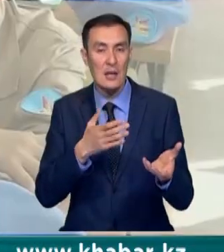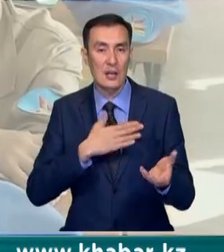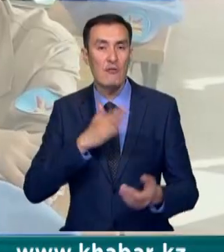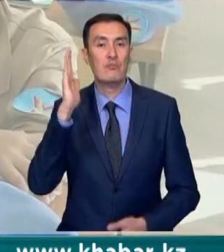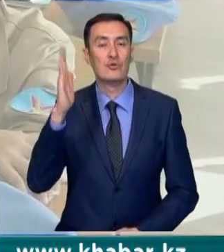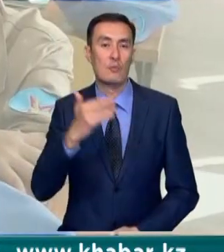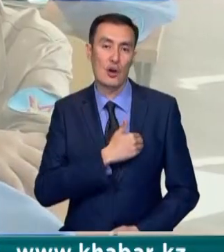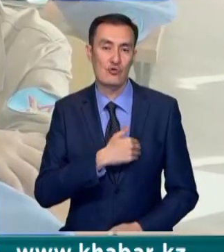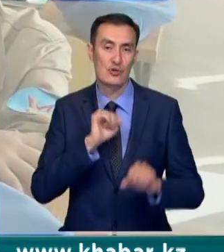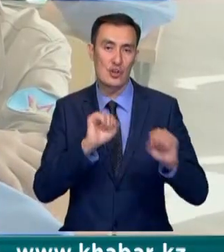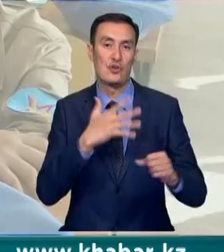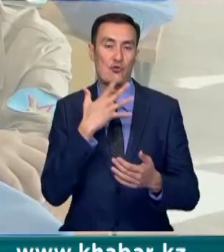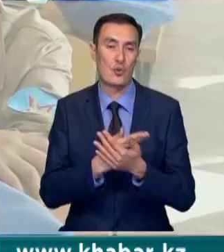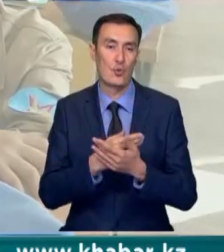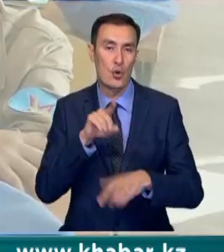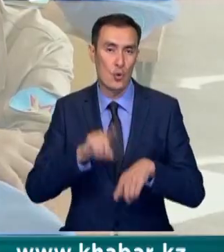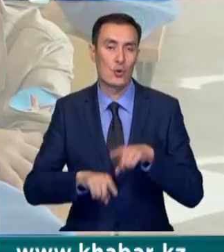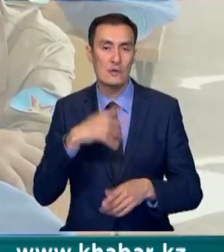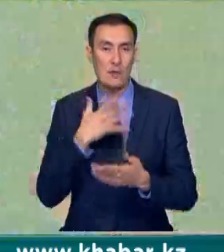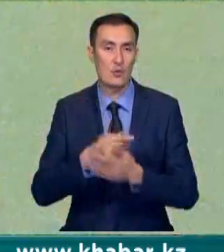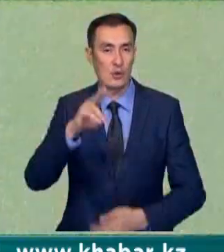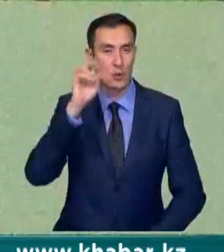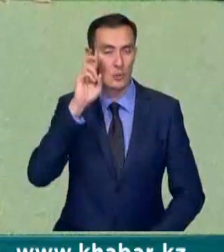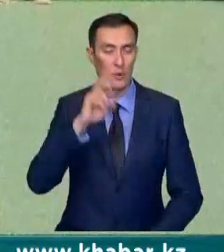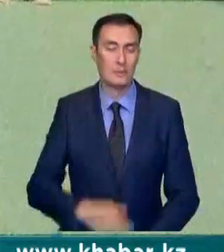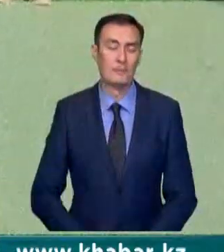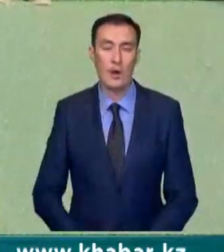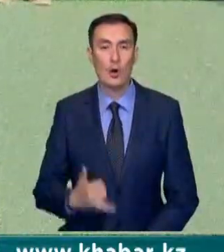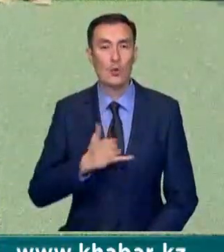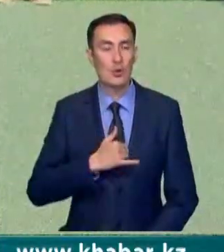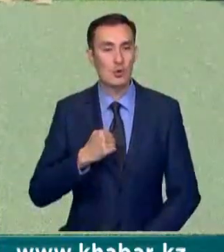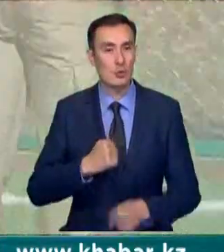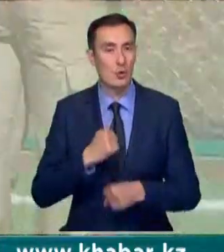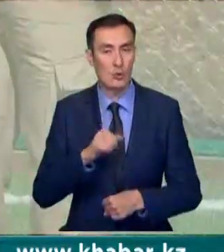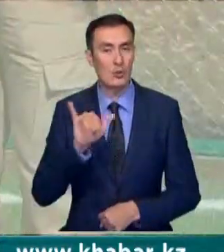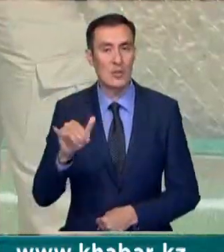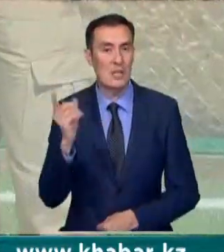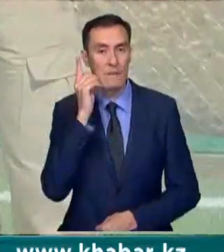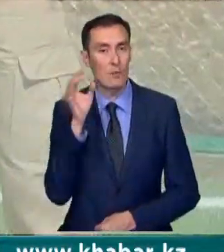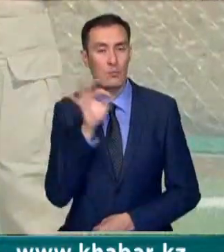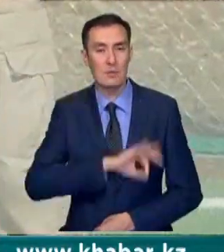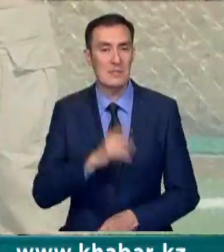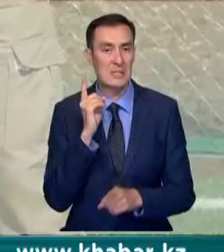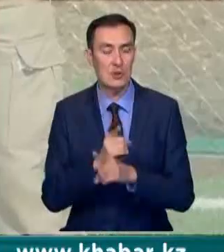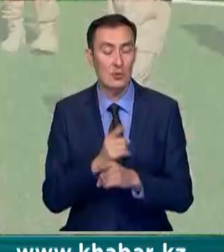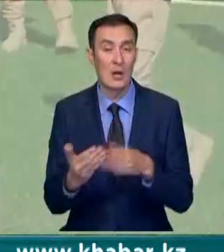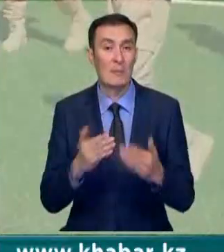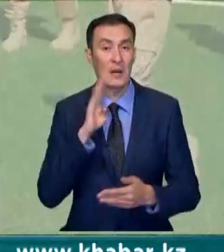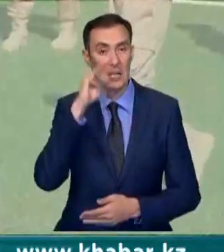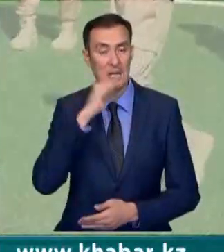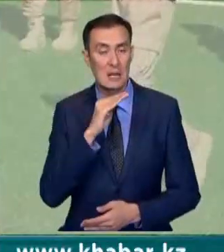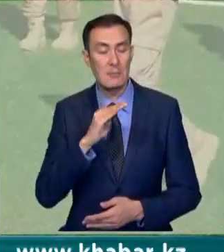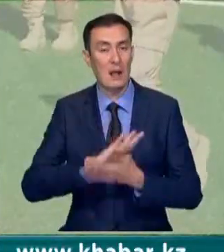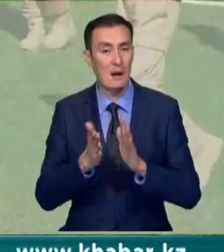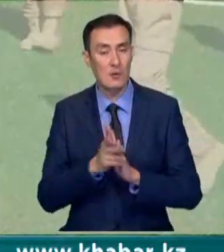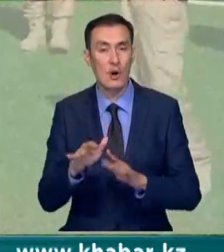будущем хочу защищать свою родину, свою страну. У нас строго телефон они не носят. Если родителями договариваются,